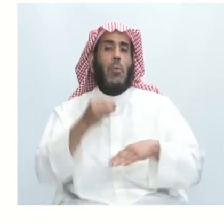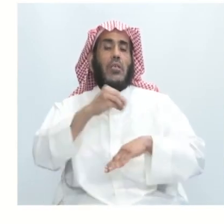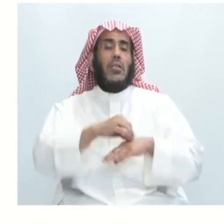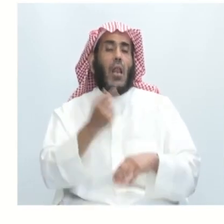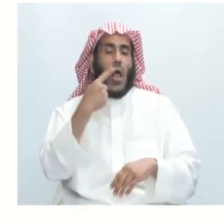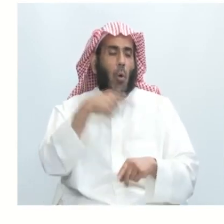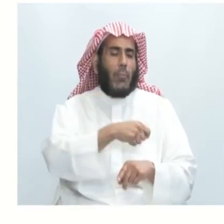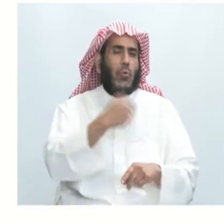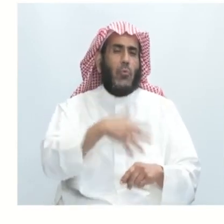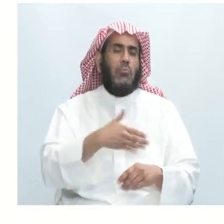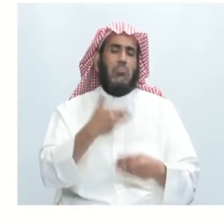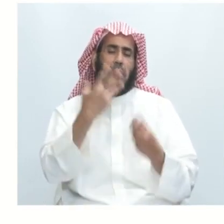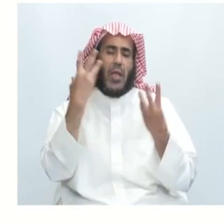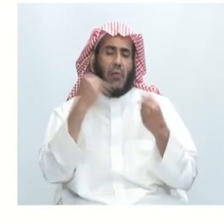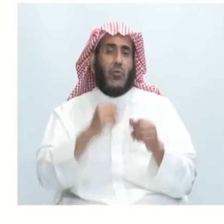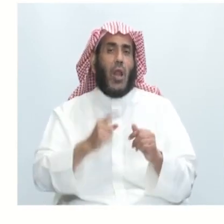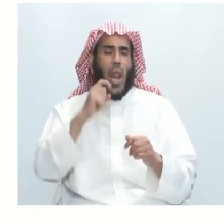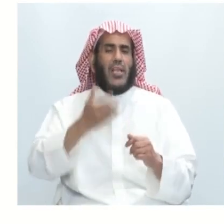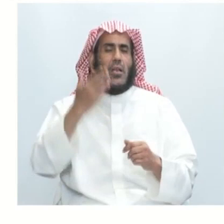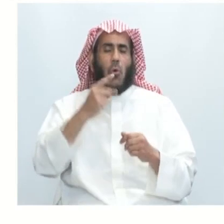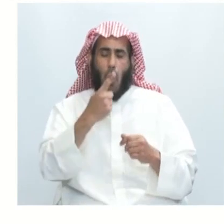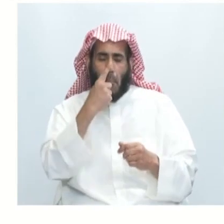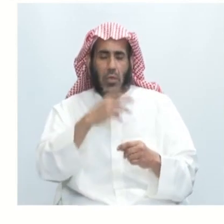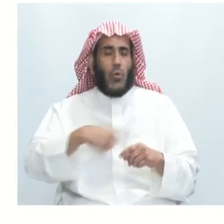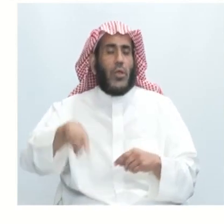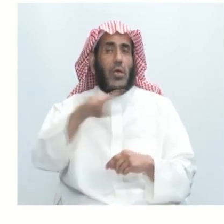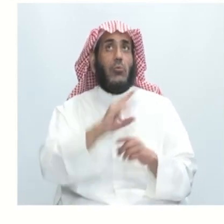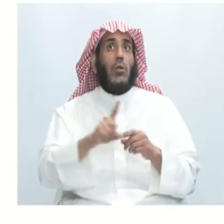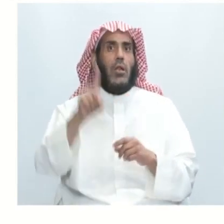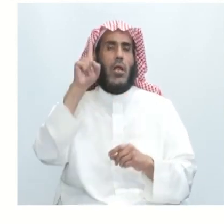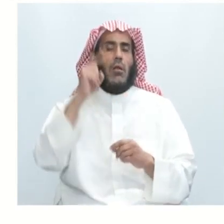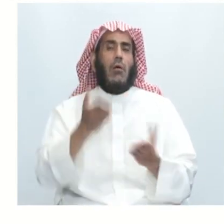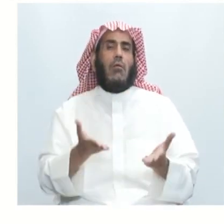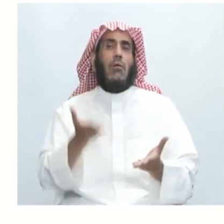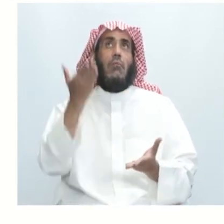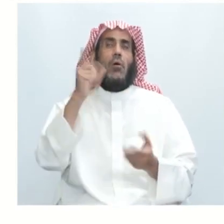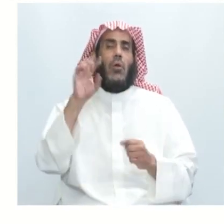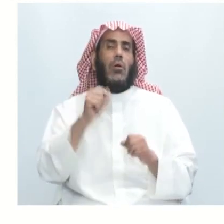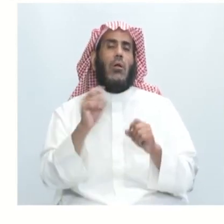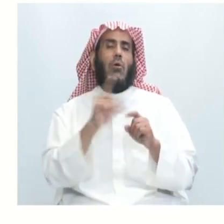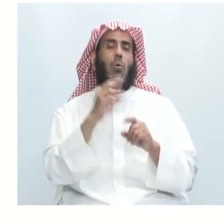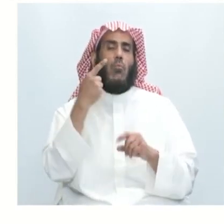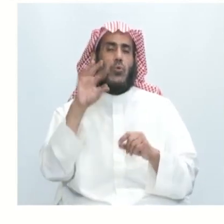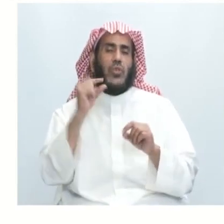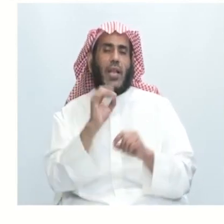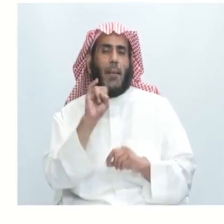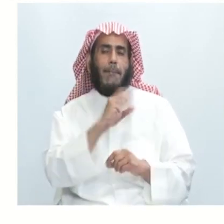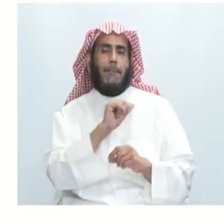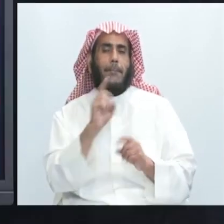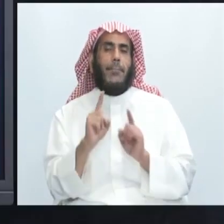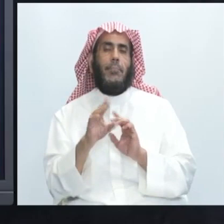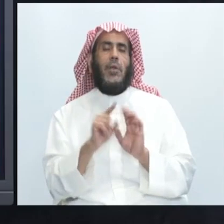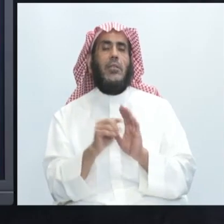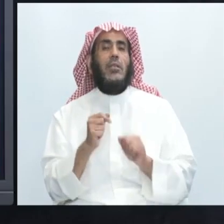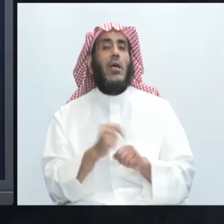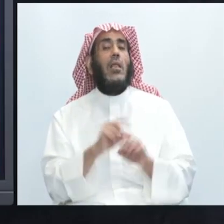الله عبدا بعفو الا عزه وما تواضع احد لله الا رفعه الله رواه مسلم هذا